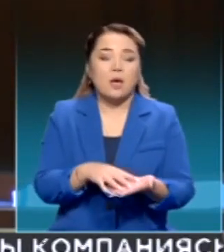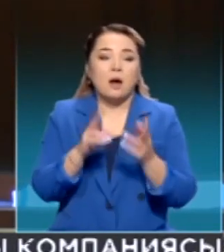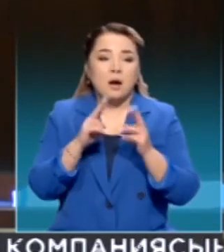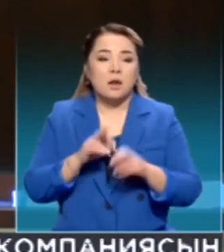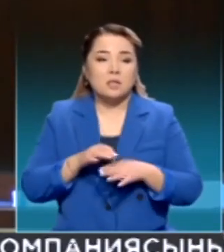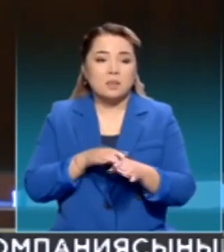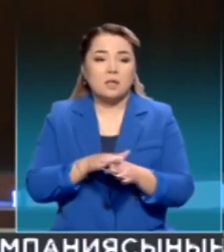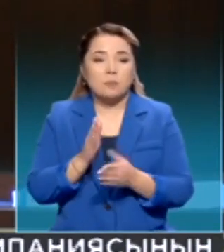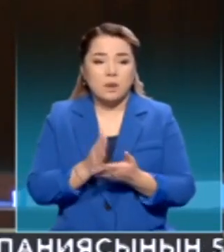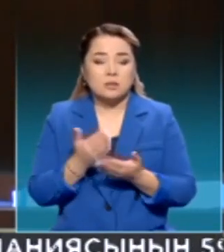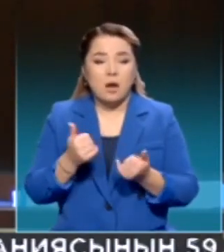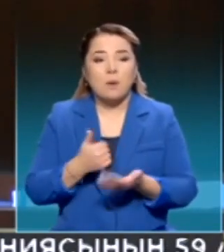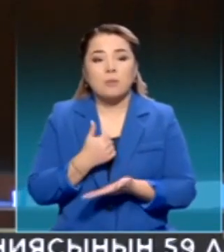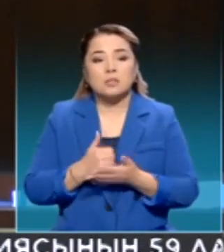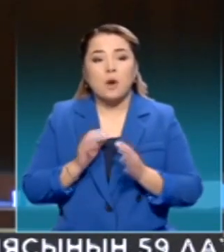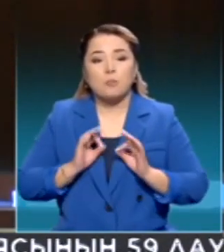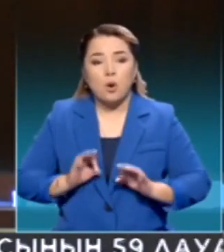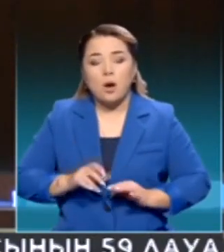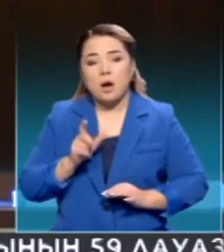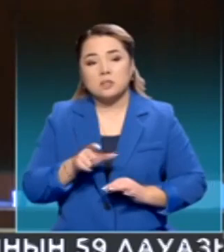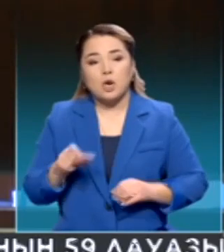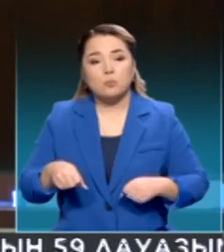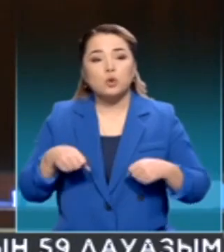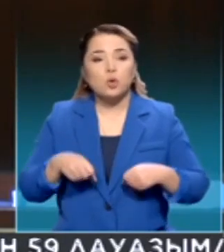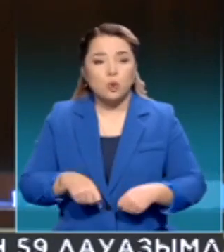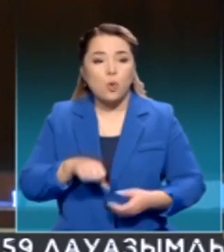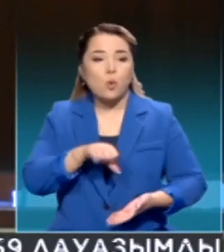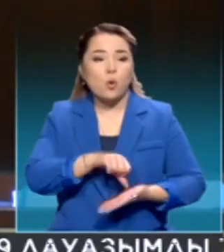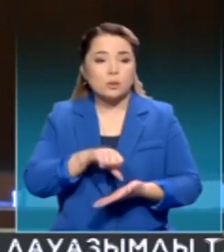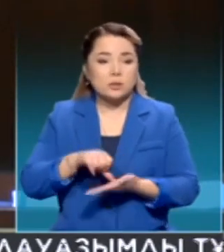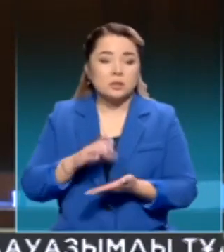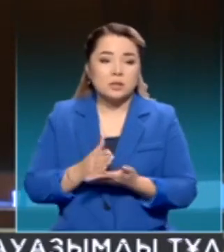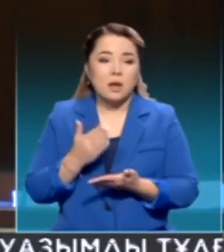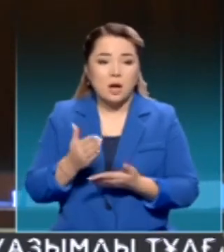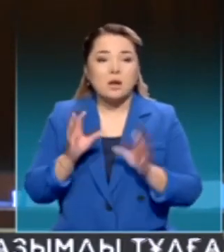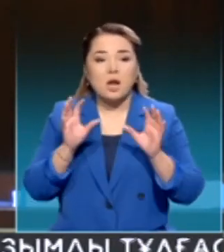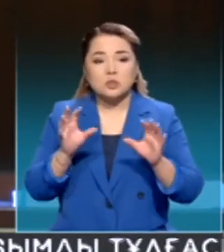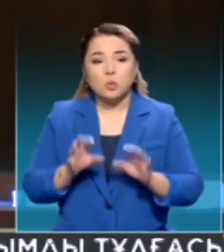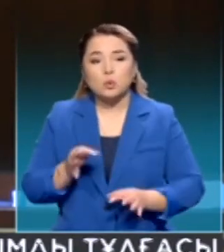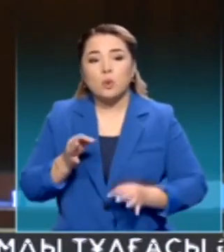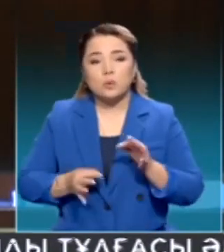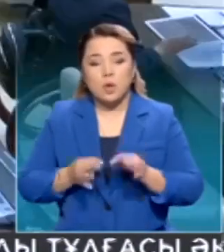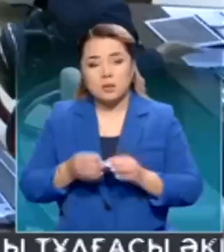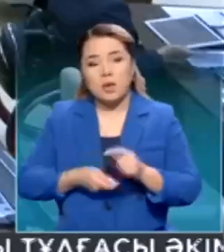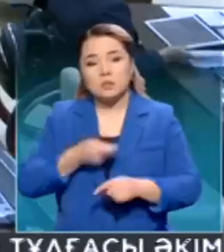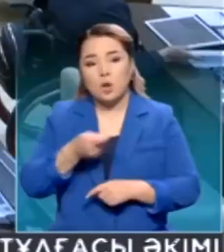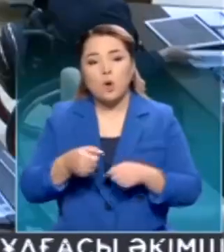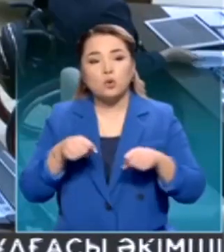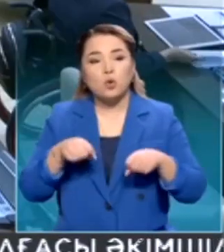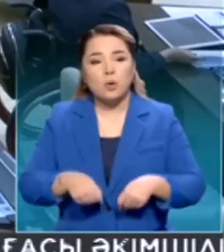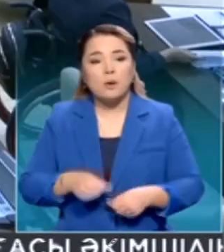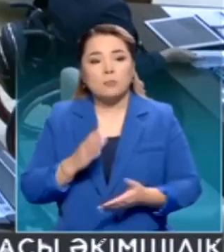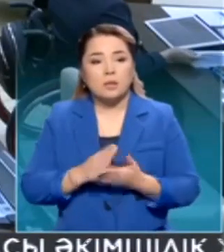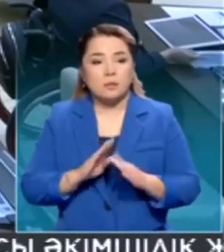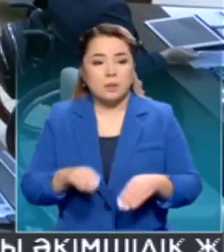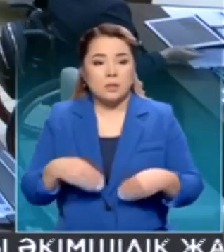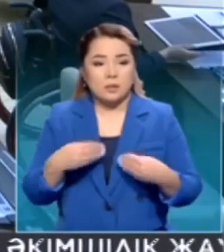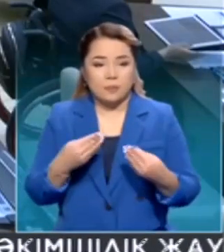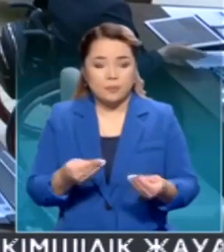қарайды. Бас прокурор мен адам құқықтар жөніндегі уәкілге де конституциялық сотқа жүгіну құқығы